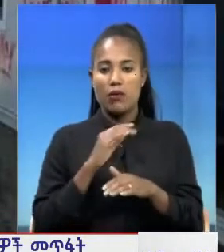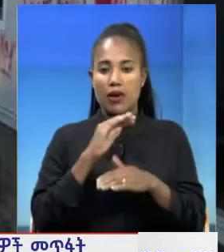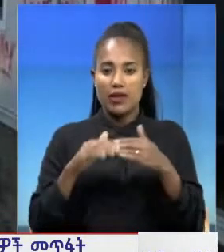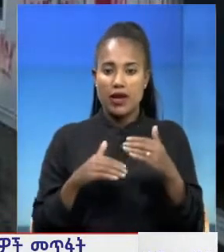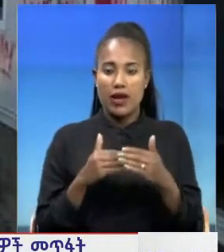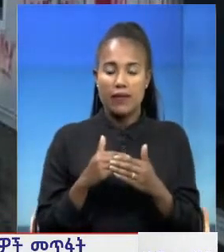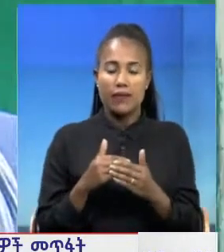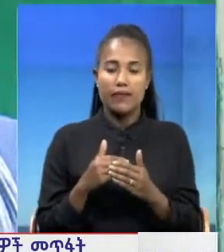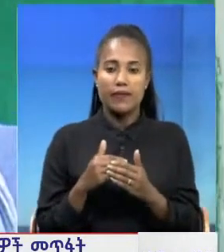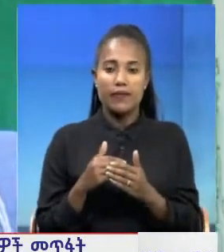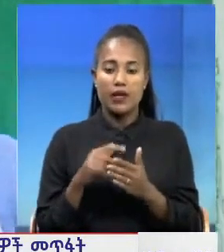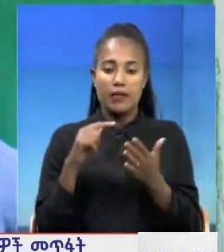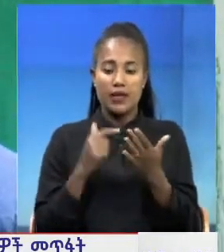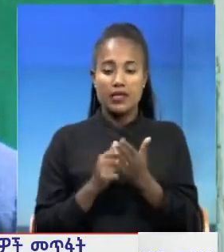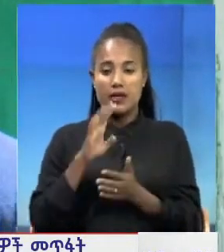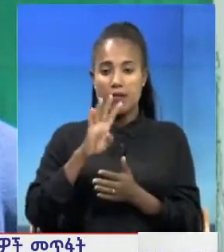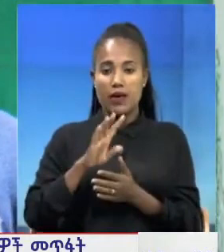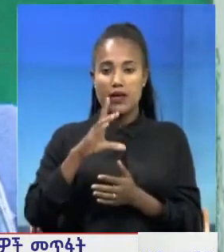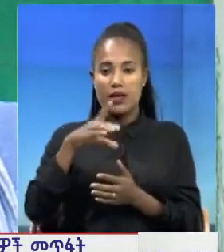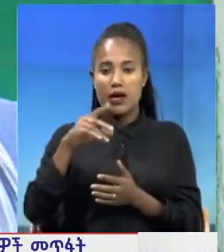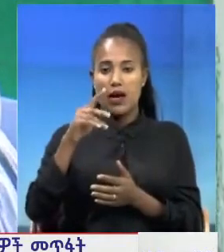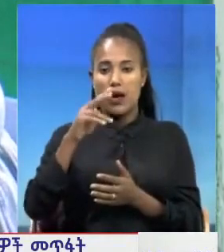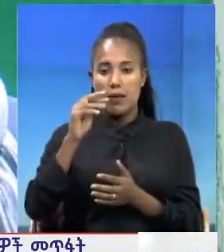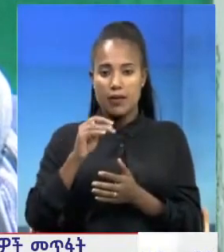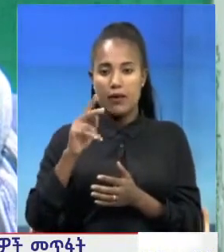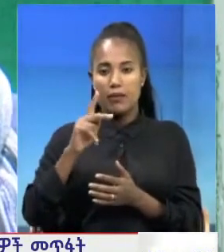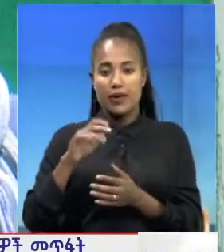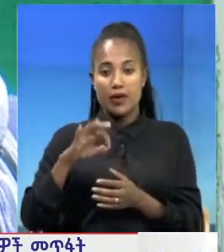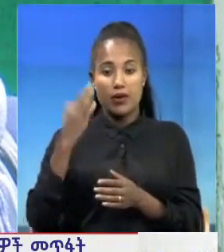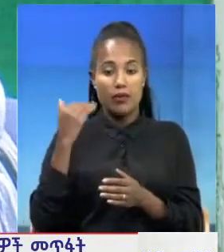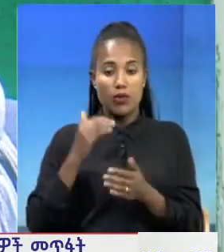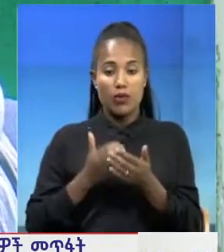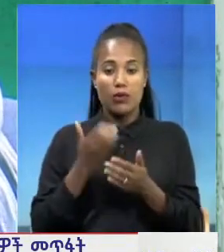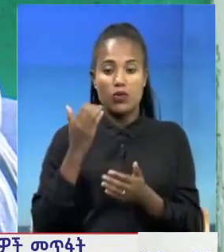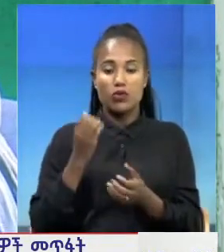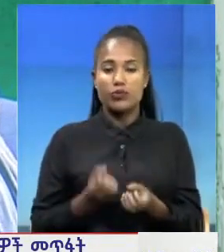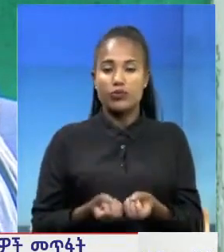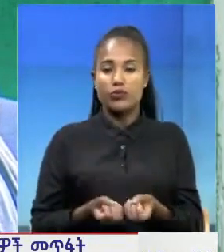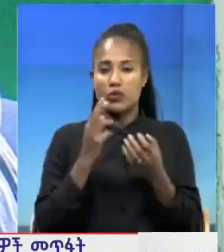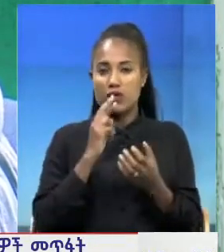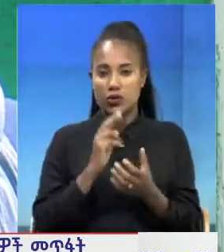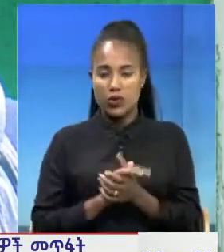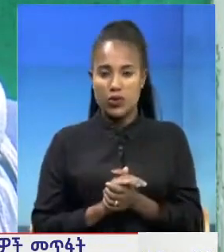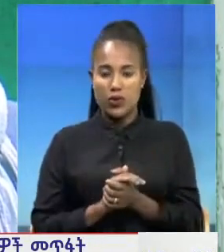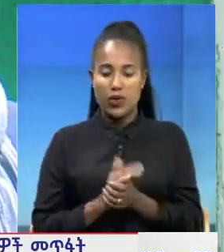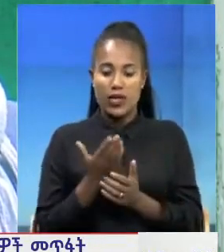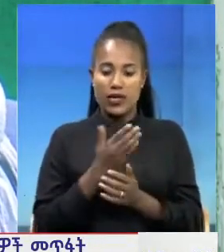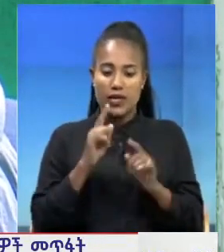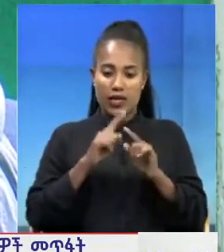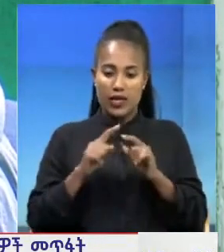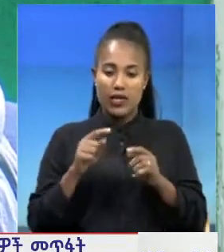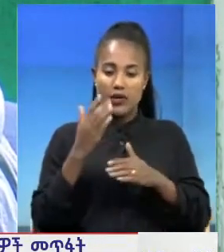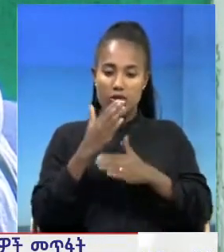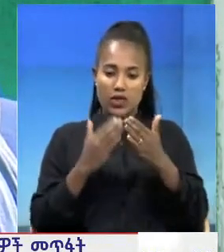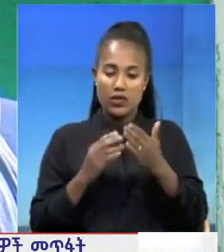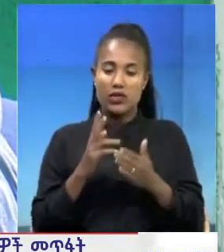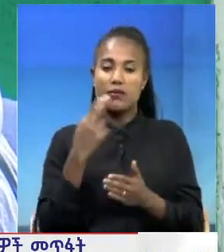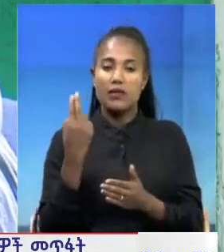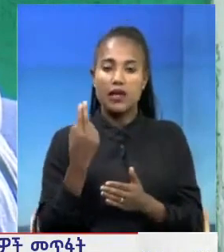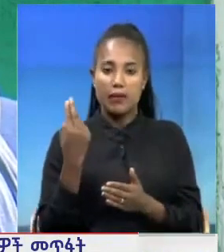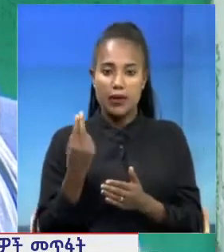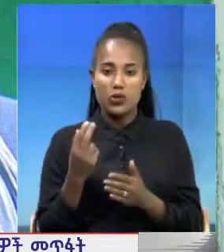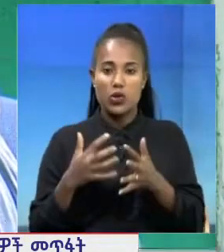በአጠቃላይ በእነዚህ በአራት ካምፖች ይገኙ የነበሩ ንብረቶች ብዙ ናቸው። ነገር ግን ለኮንስትራክሽን